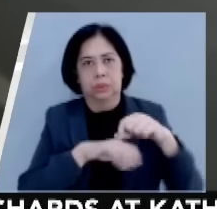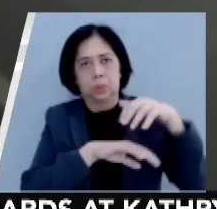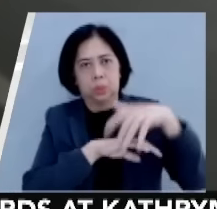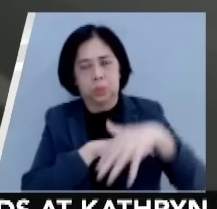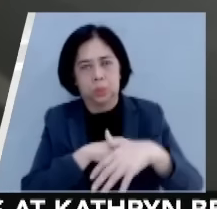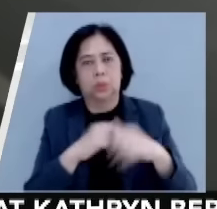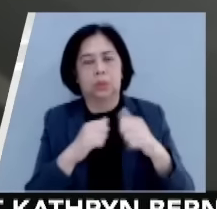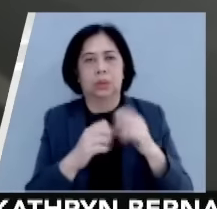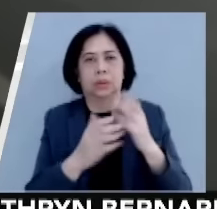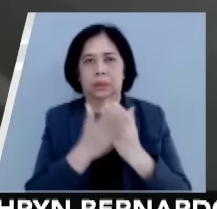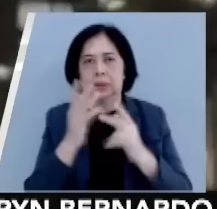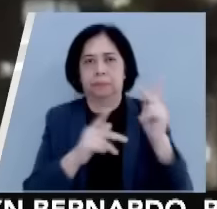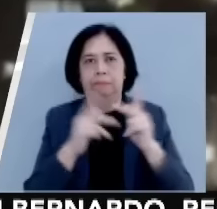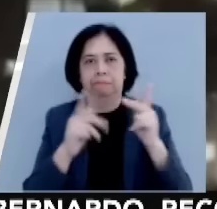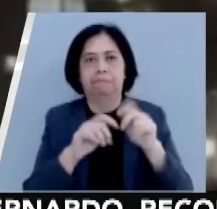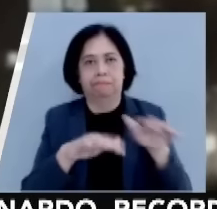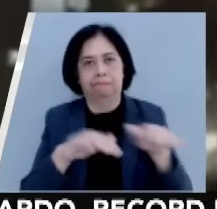residente.